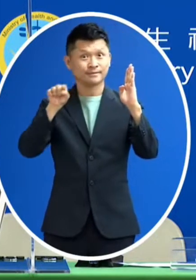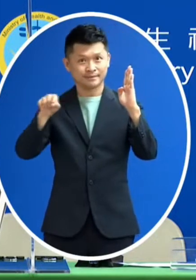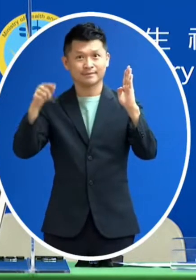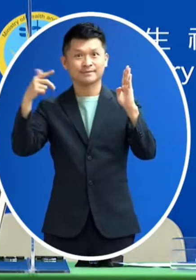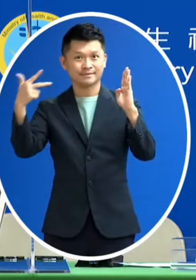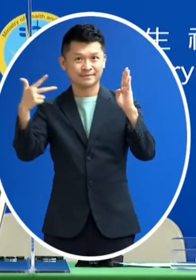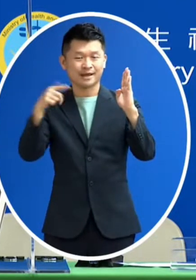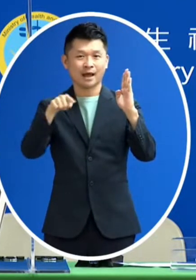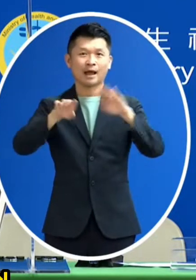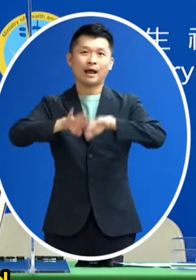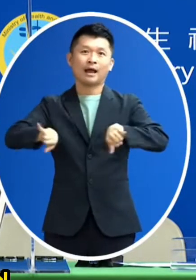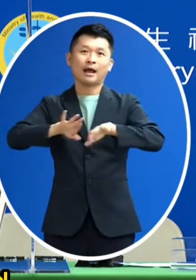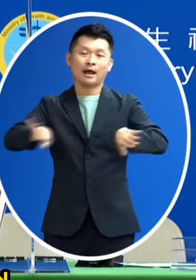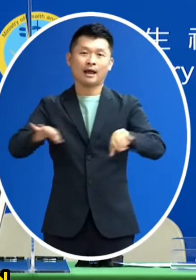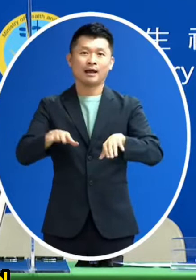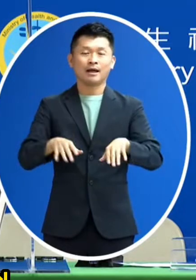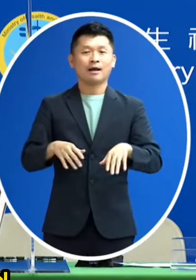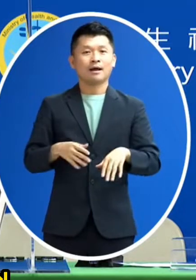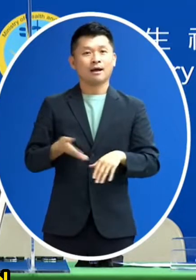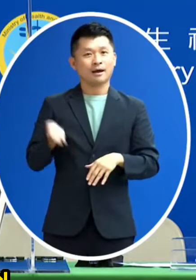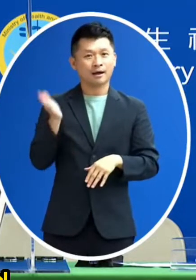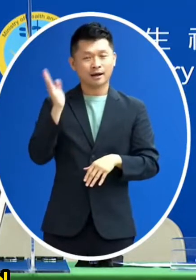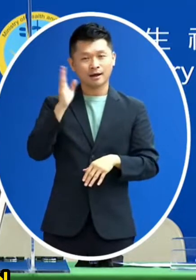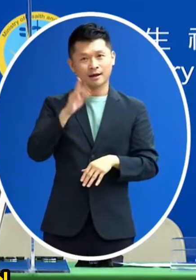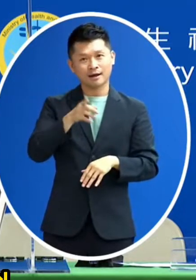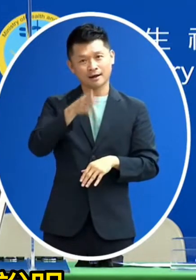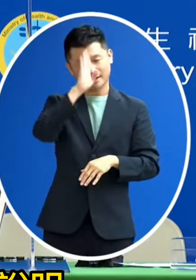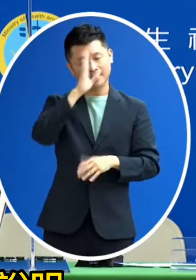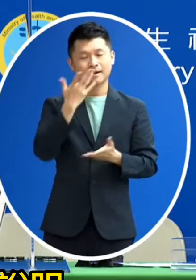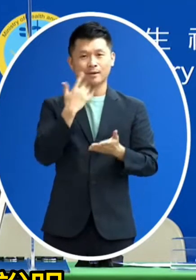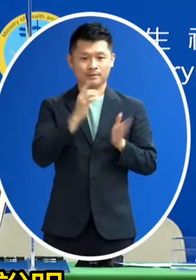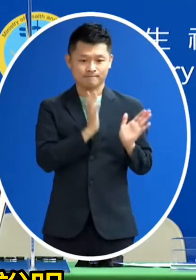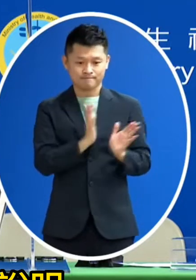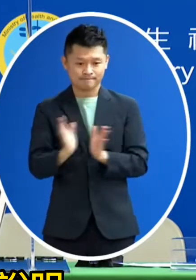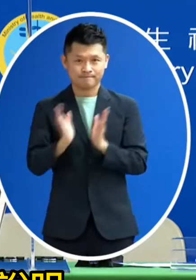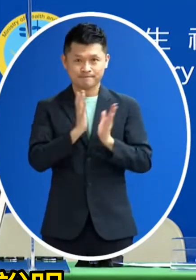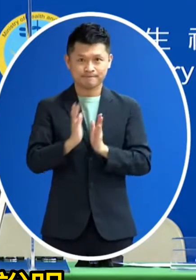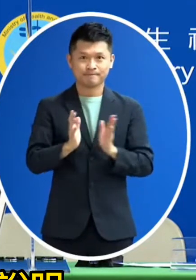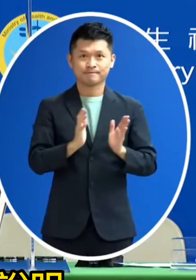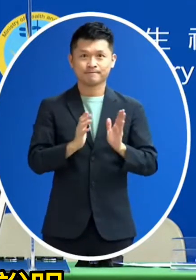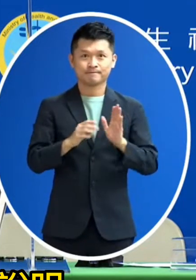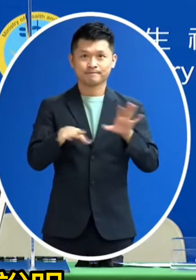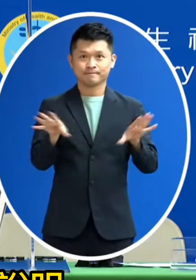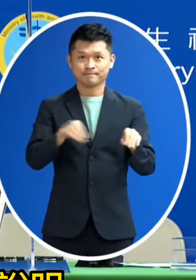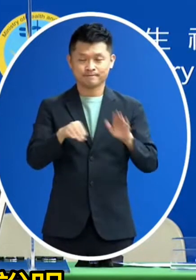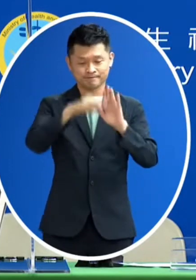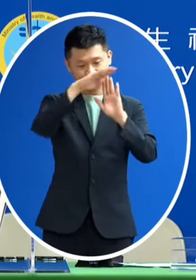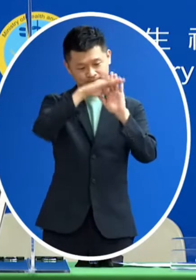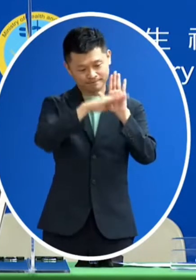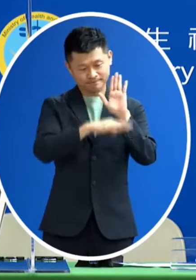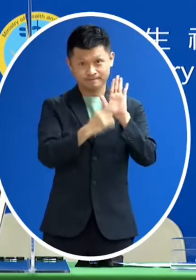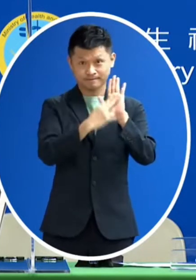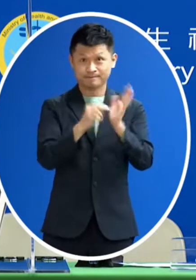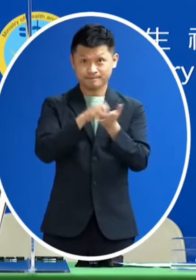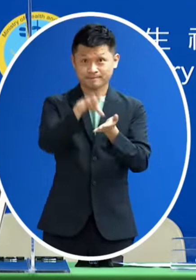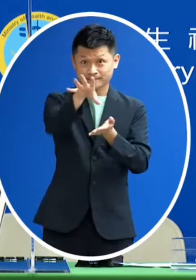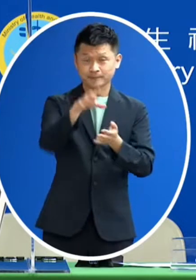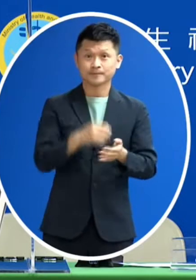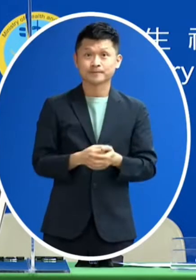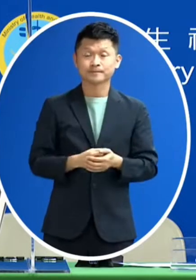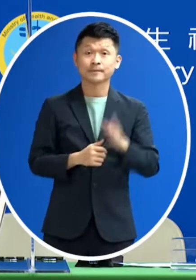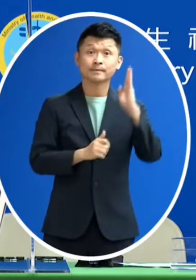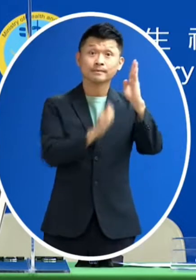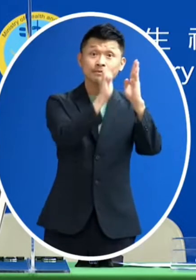BA.2.3.7所以我花一点时间整理一下这个相关的一些资料，在这边用这个手板跟大家做一下说明那简单说就